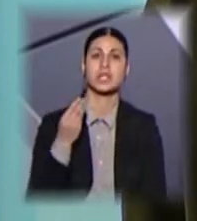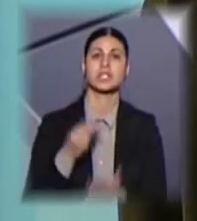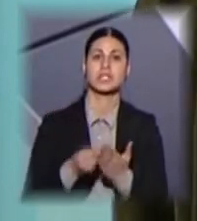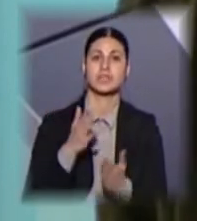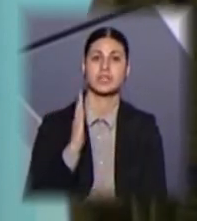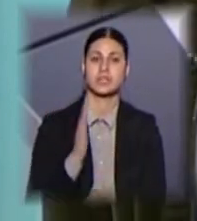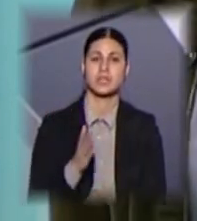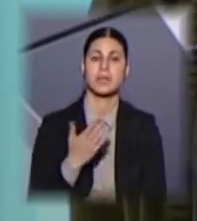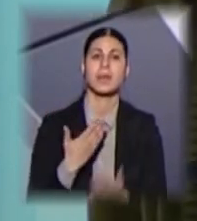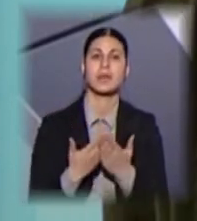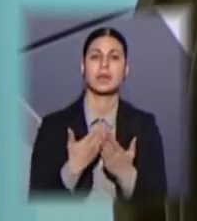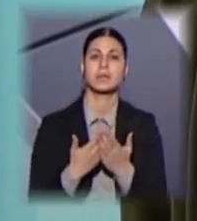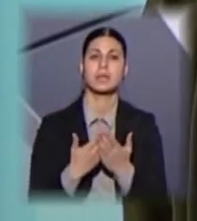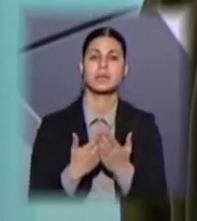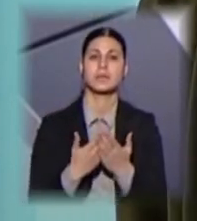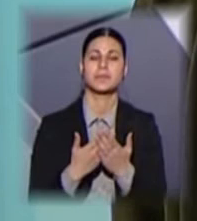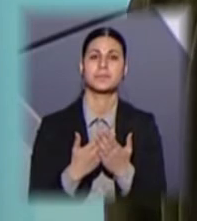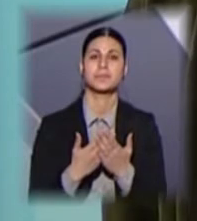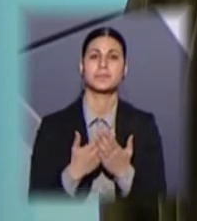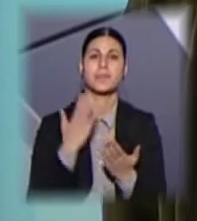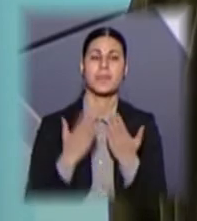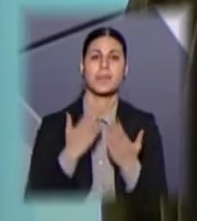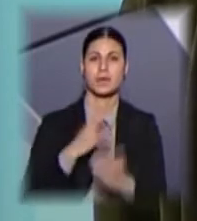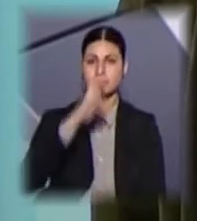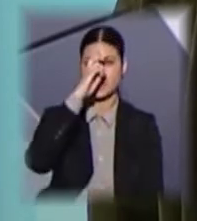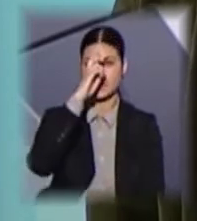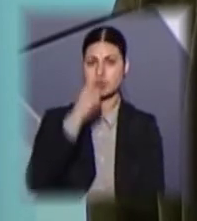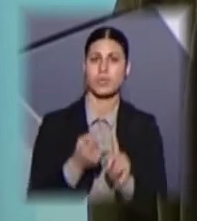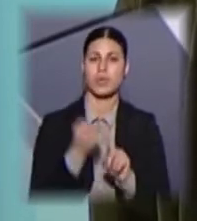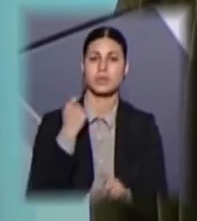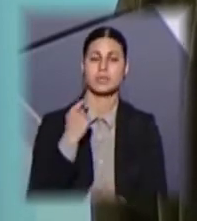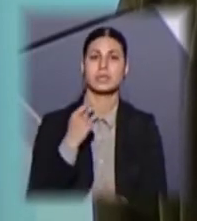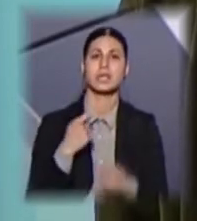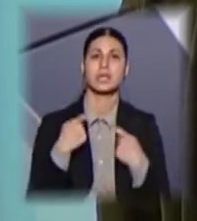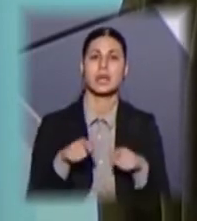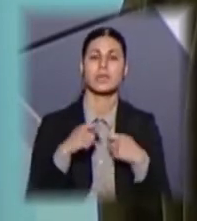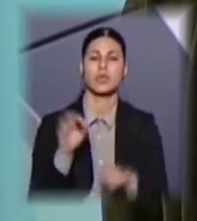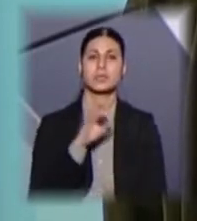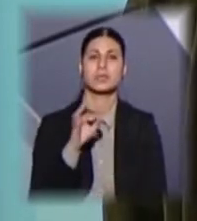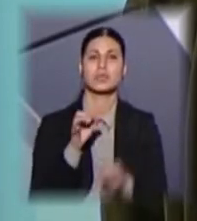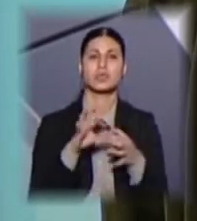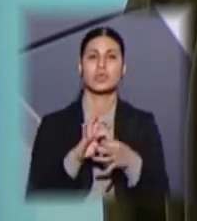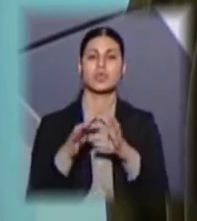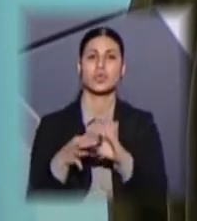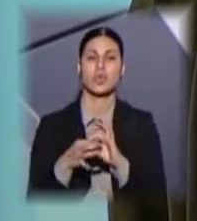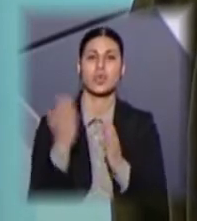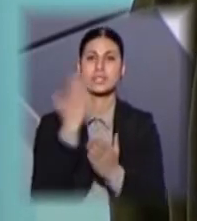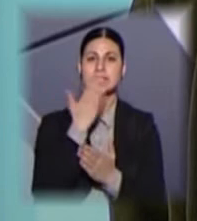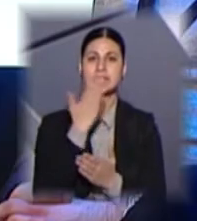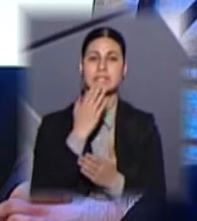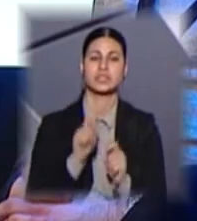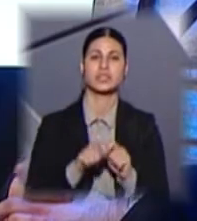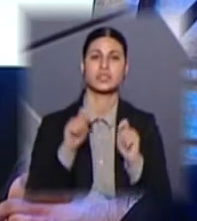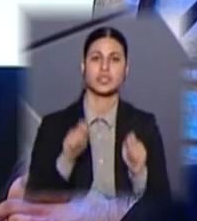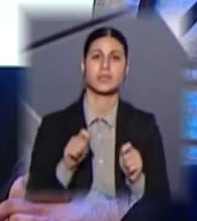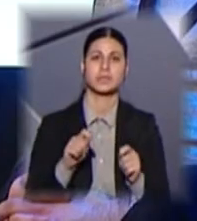ეს მაინტერესებს. მაგალითად თუ სახელმწიფო ამოაგდებს გამომცემლობების რგოლს წიგნის შექმნის, ასე